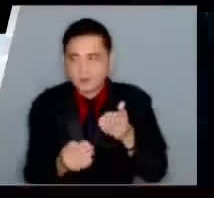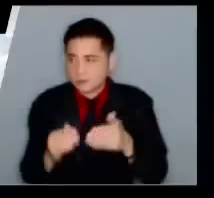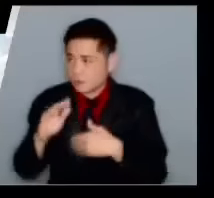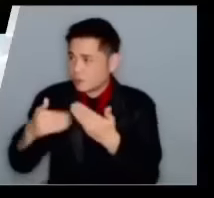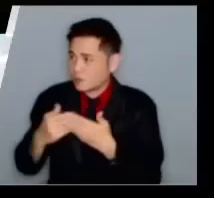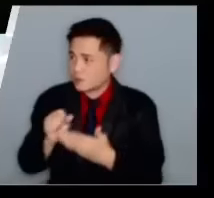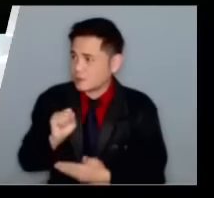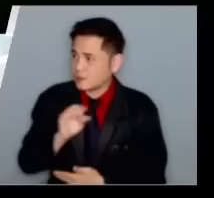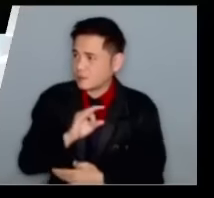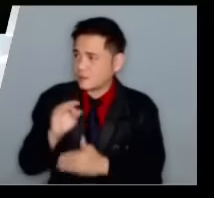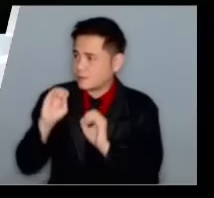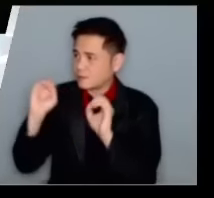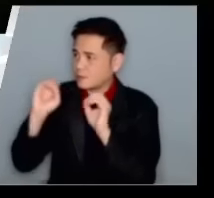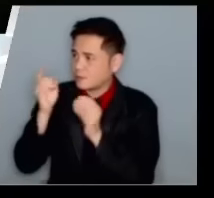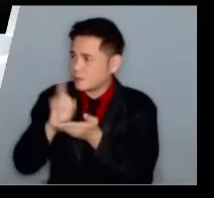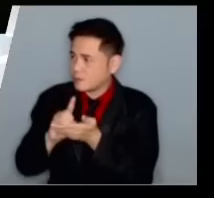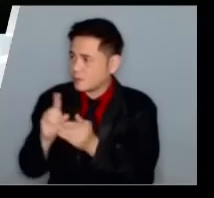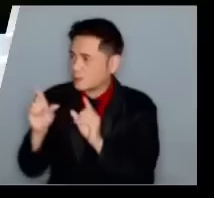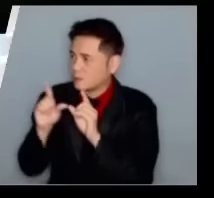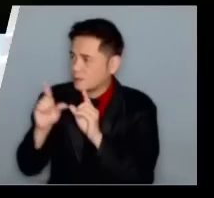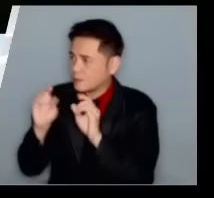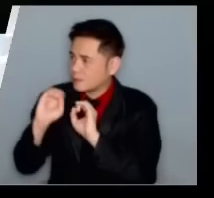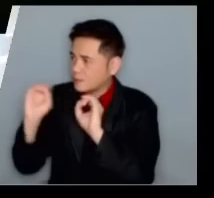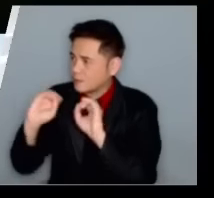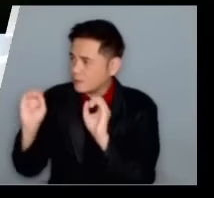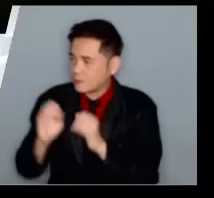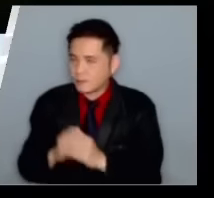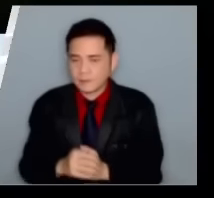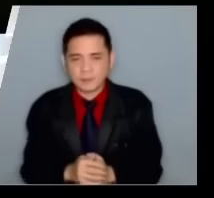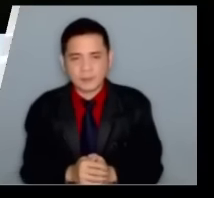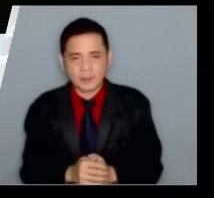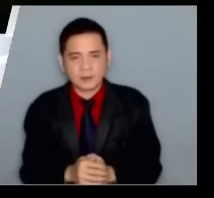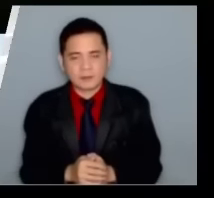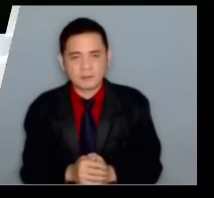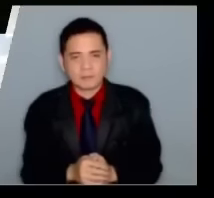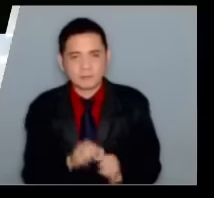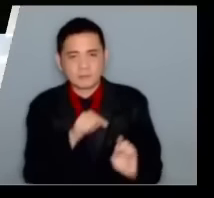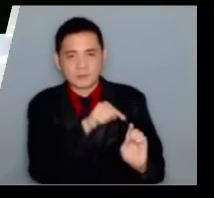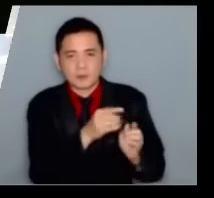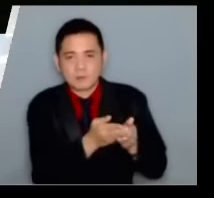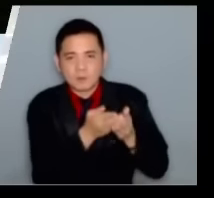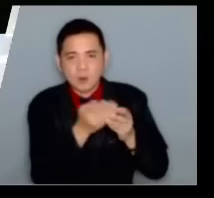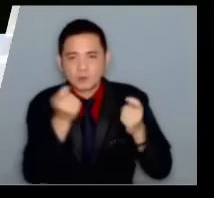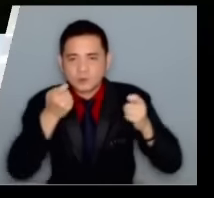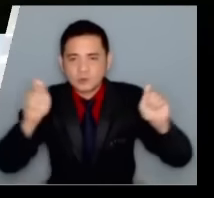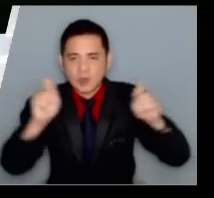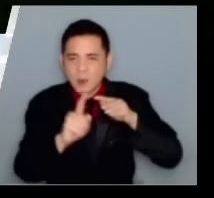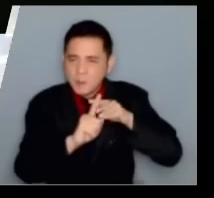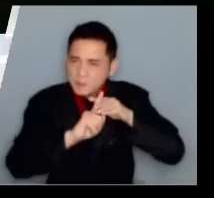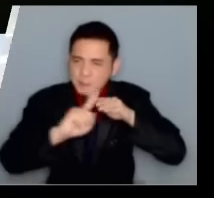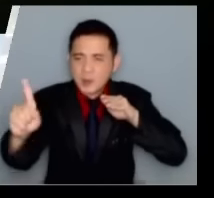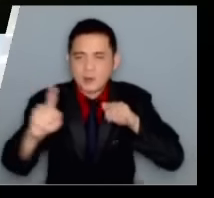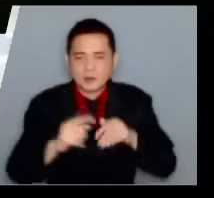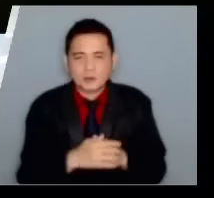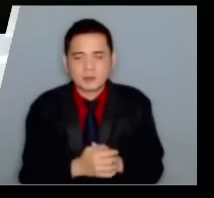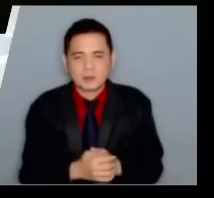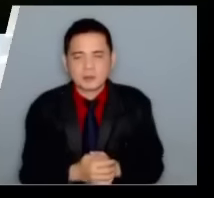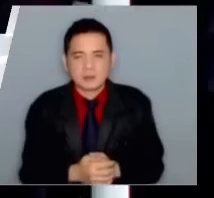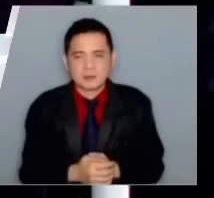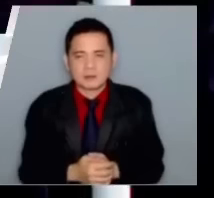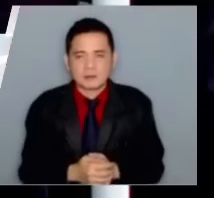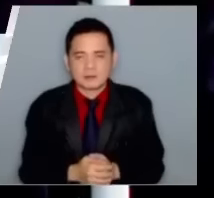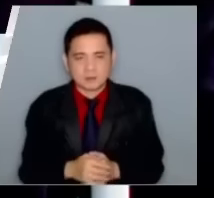nila. Pero pahirapan ang paghuhuli dahil nagtangka para tumakas ang mga sakay ng hinarang na vessel. They're trying to evade the apprehension.